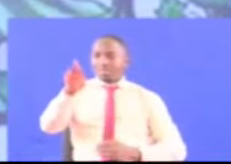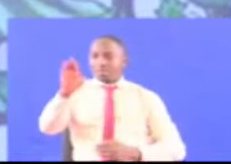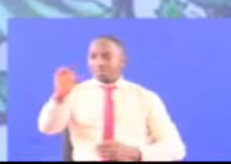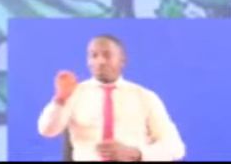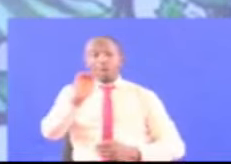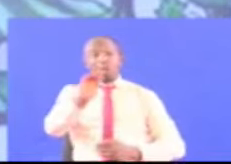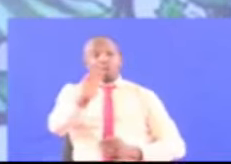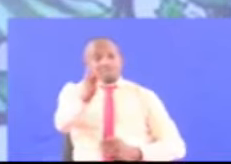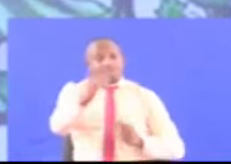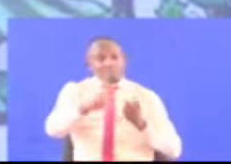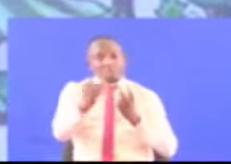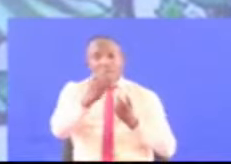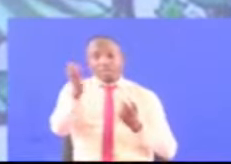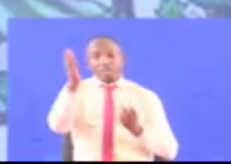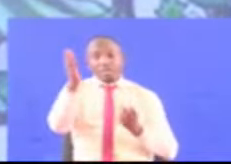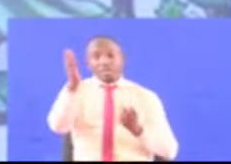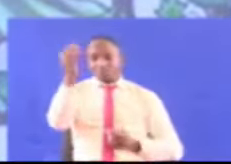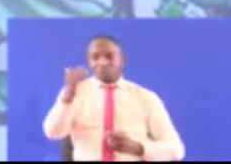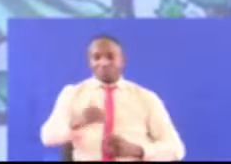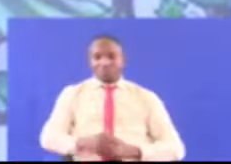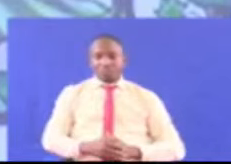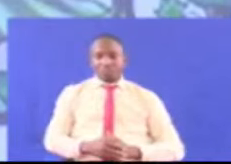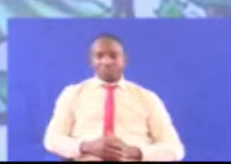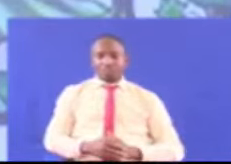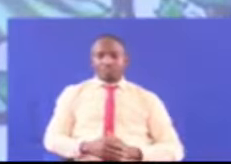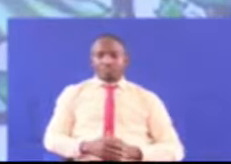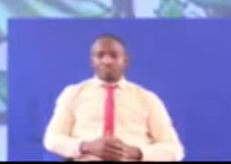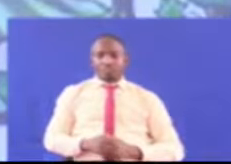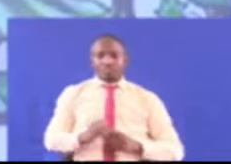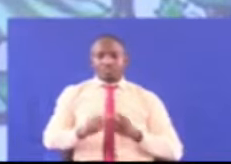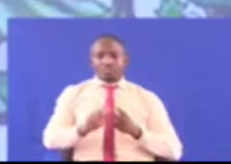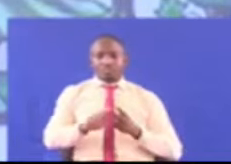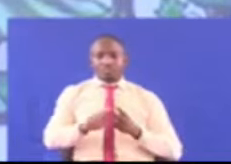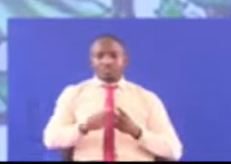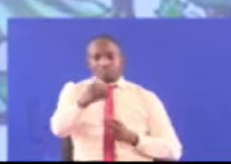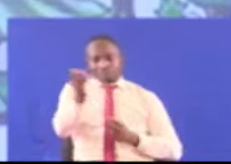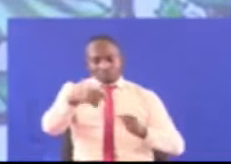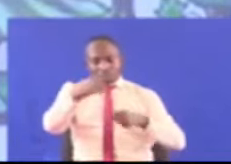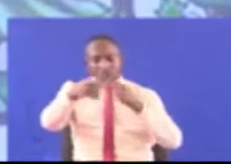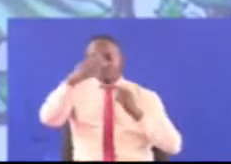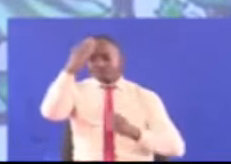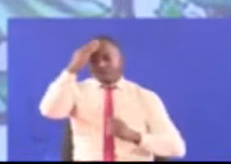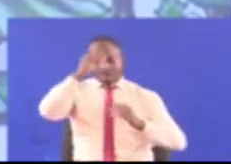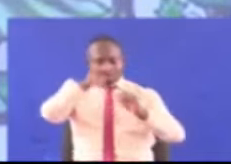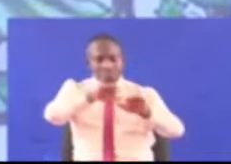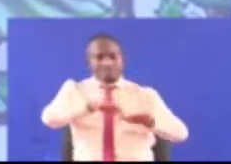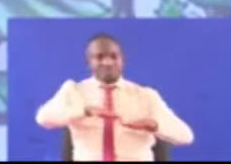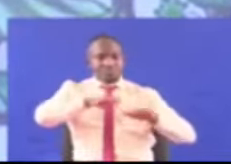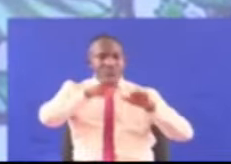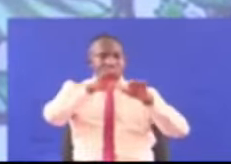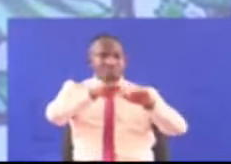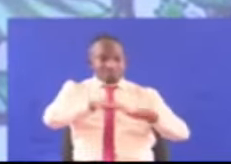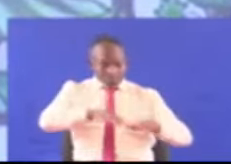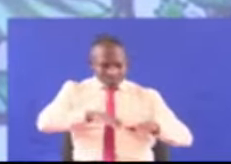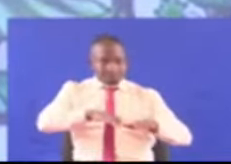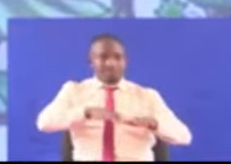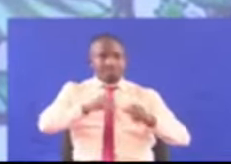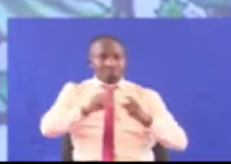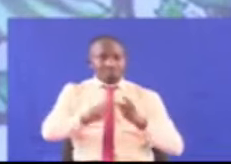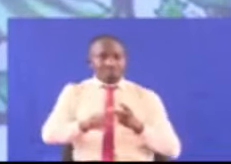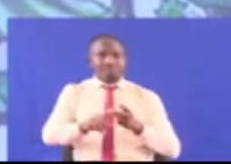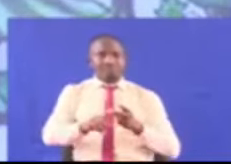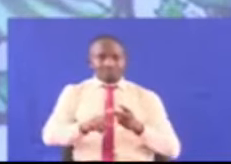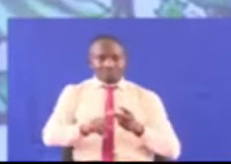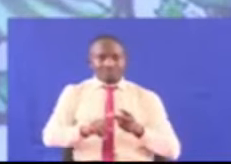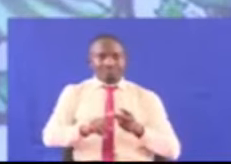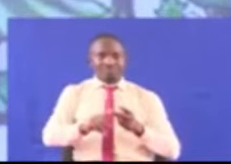nawaambia. Wengine pengine hawafahamu, mmefahamu, na wengine wataendelea kunifahamu kidogo kidogo. Baada ya ile kazi